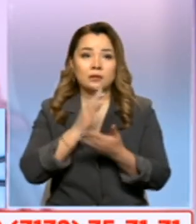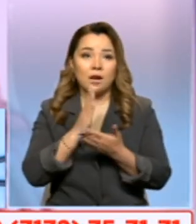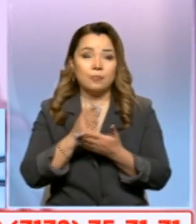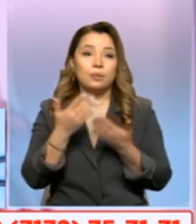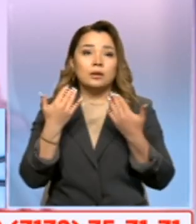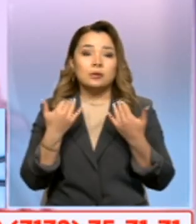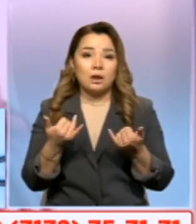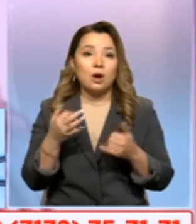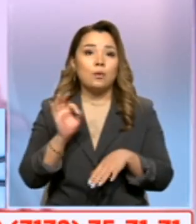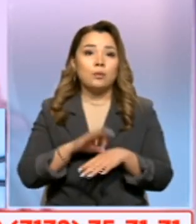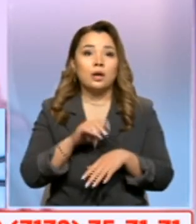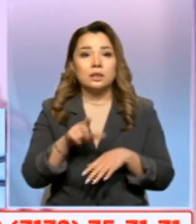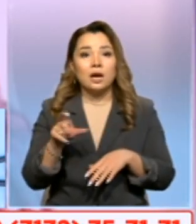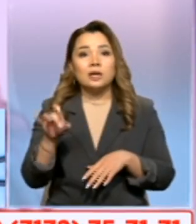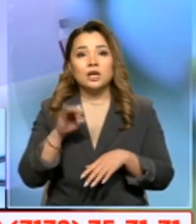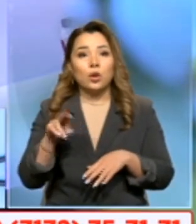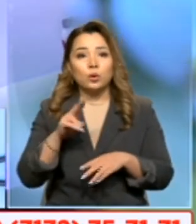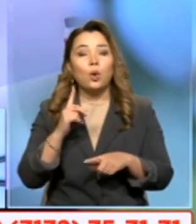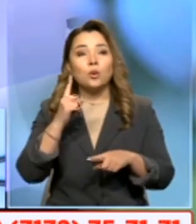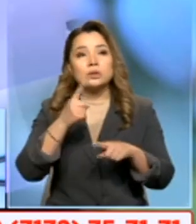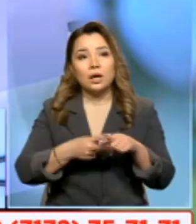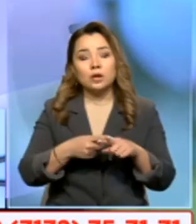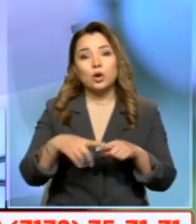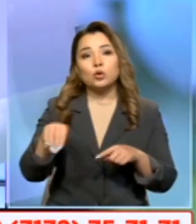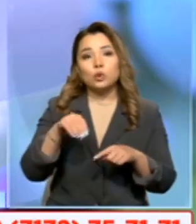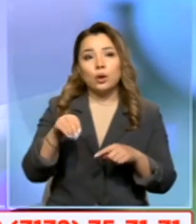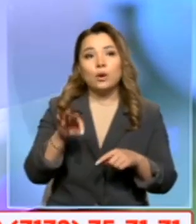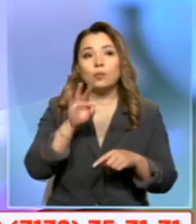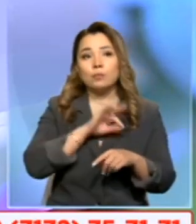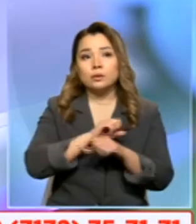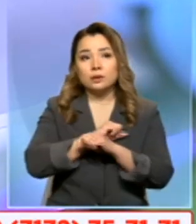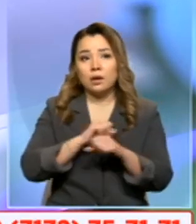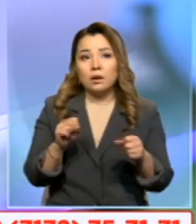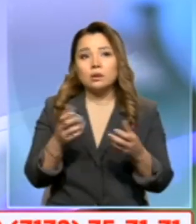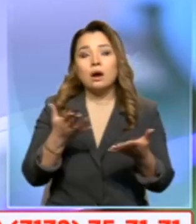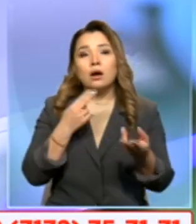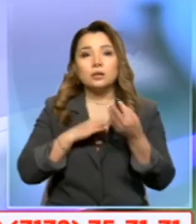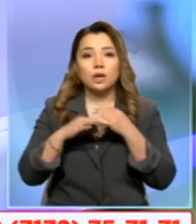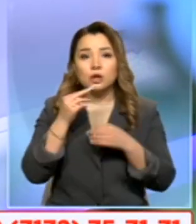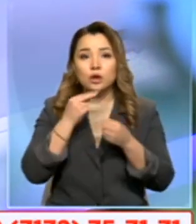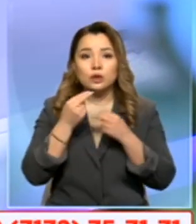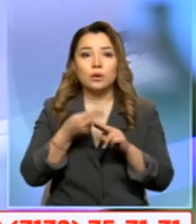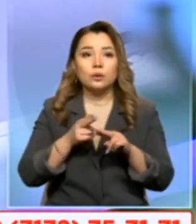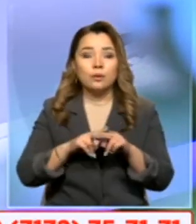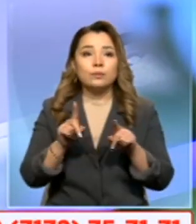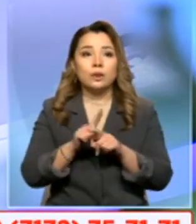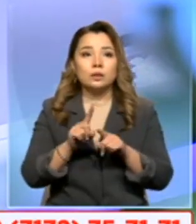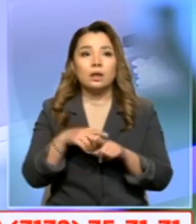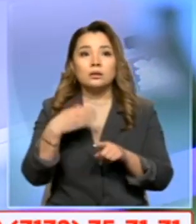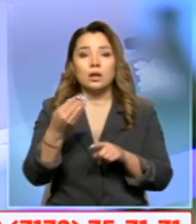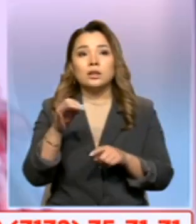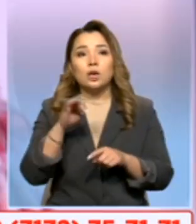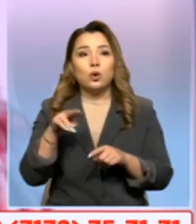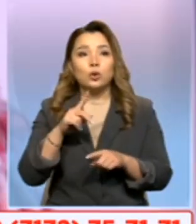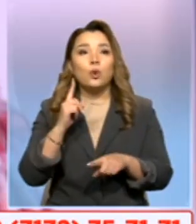науқастар йод қосылған тұзды тұтынбау керек пе? Қалай тамақтану керек, Арай ханым? Йод қосылған